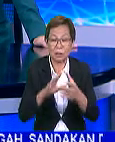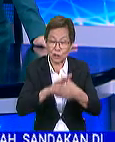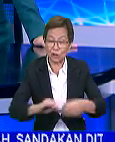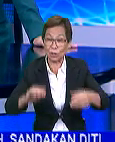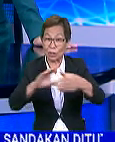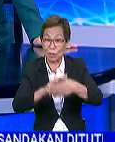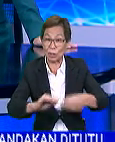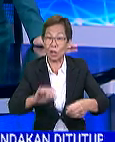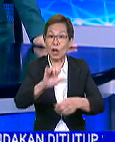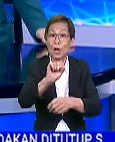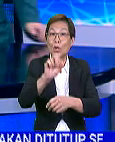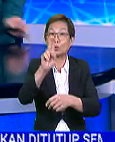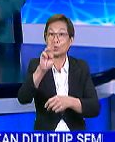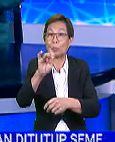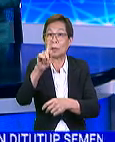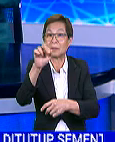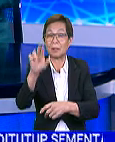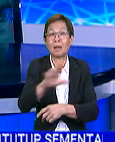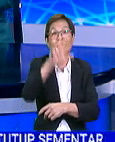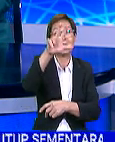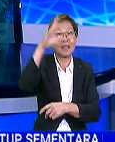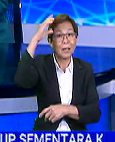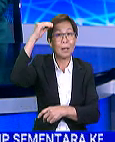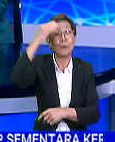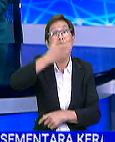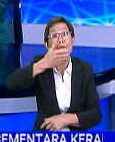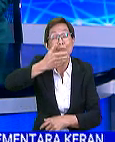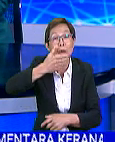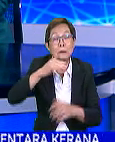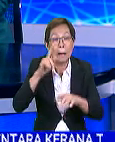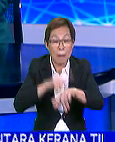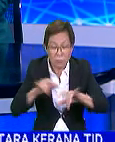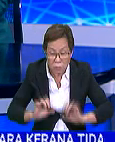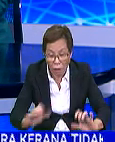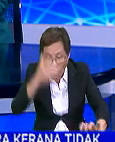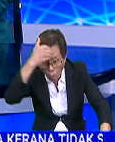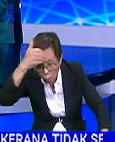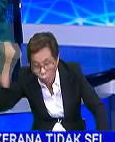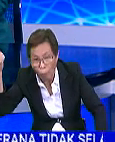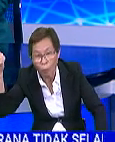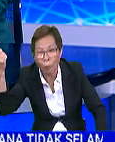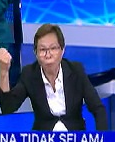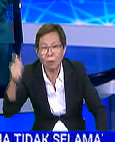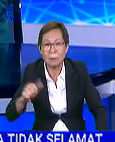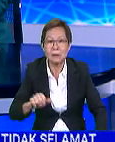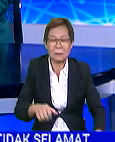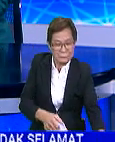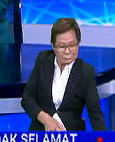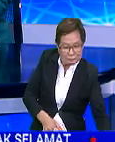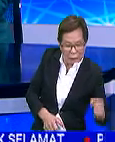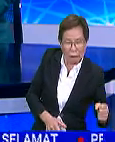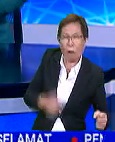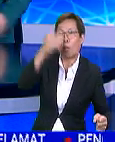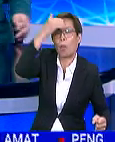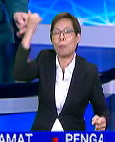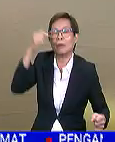Sumatera misalnya, Fiona. Ada tiga pemuda ni berdepan detik cemas apabila mereka terlupa untuk tarik handbrake. Jadi kita